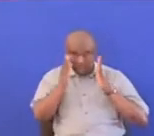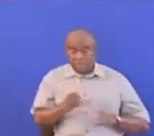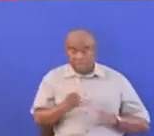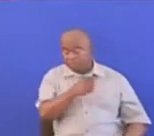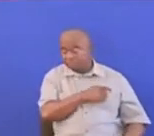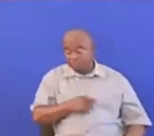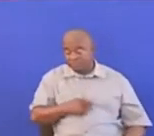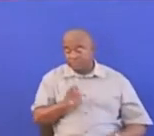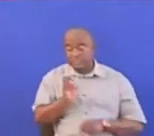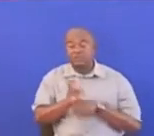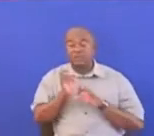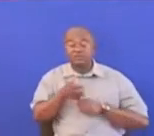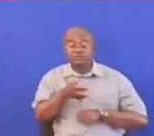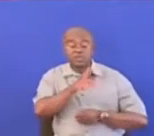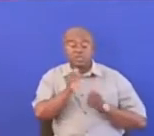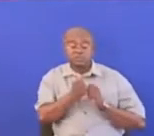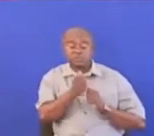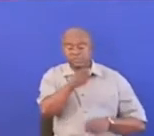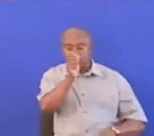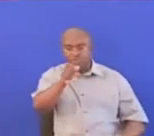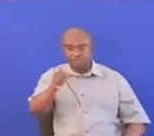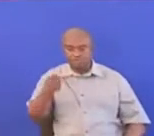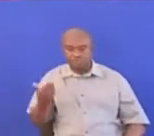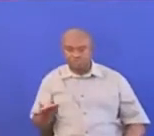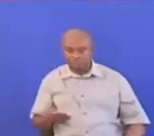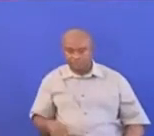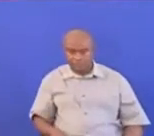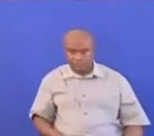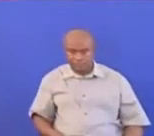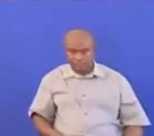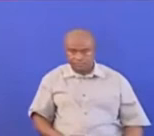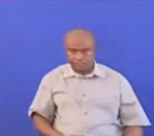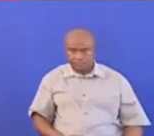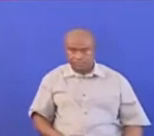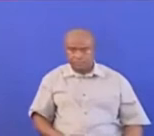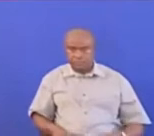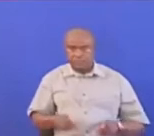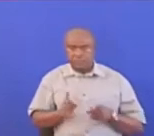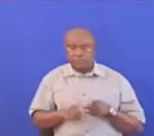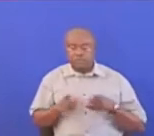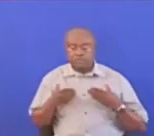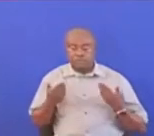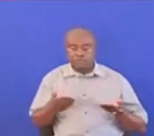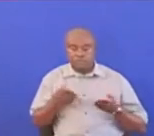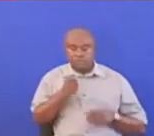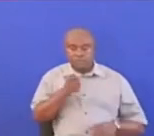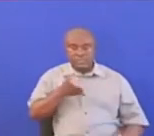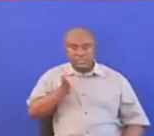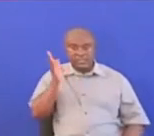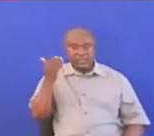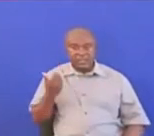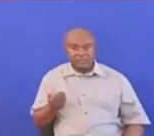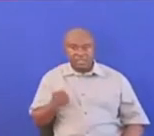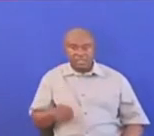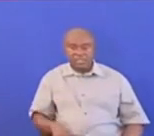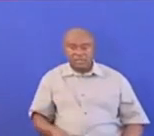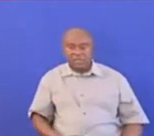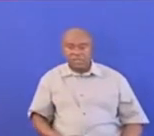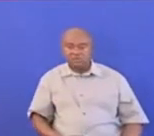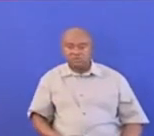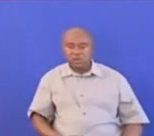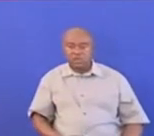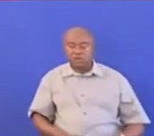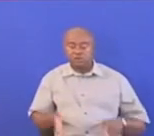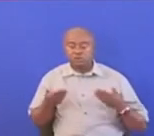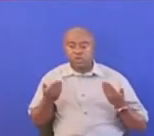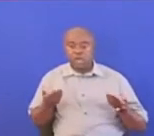za nchi. Kwa hiyo mimi niendelee kukupongeza sana wewe mheshimiwa spika, lakini niipongeze sana serikali, niwapongeze sana kamati. Kamati